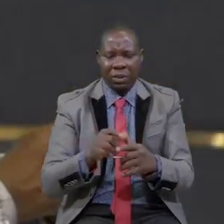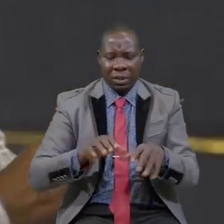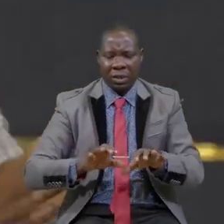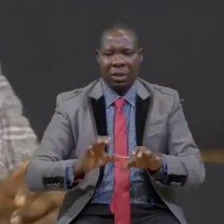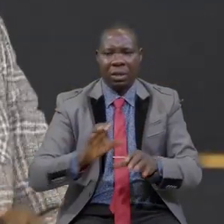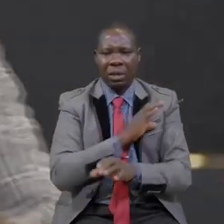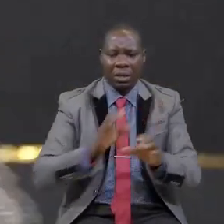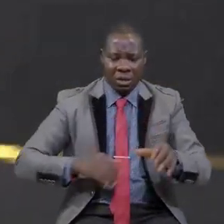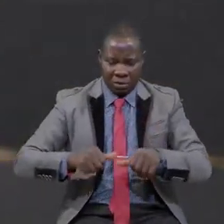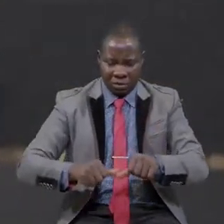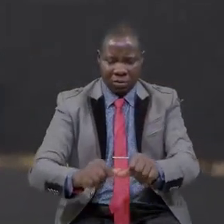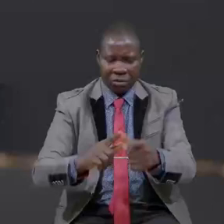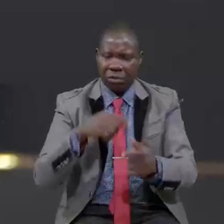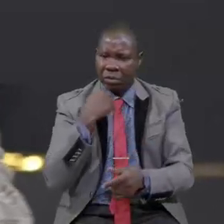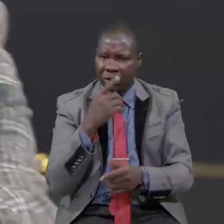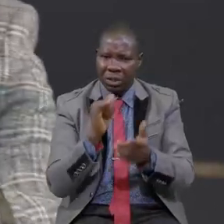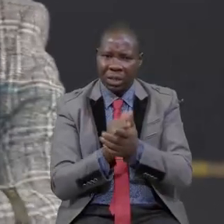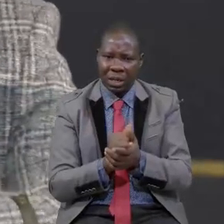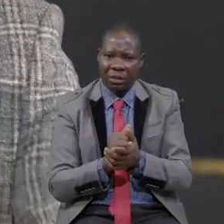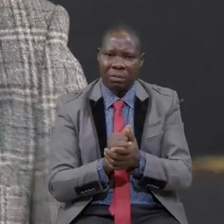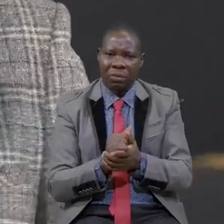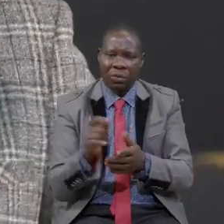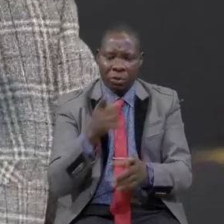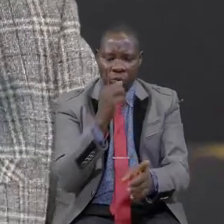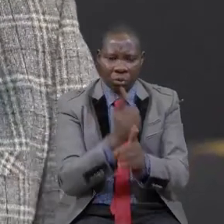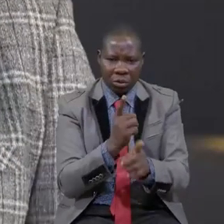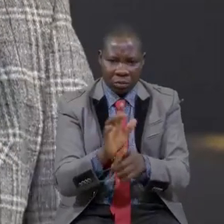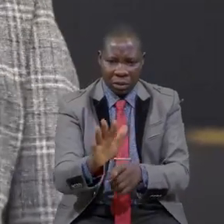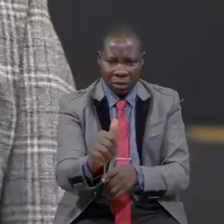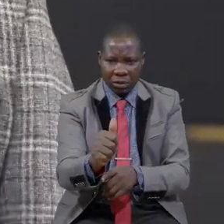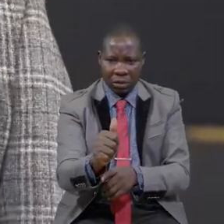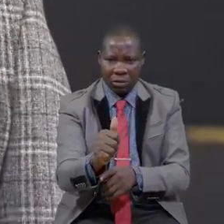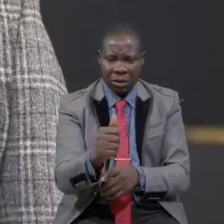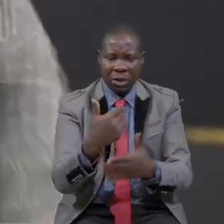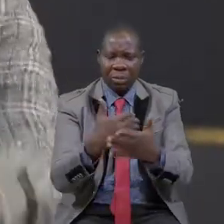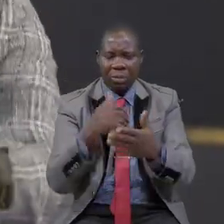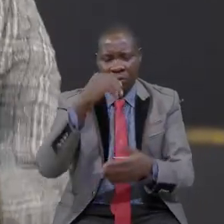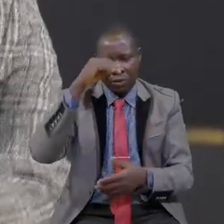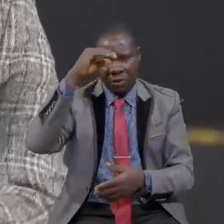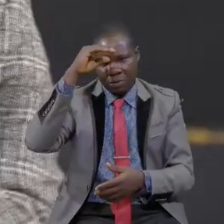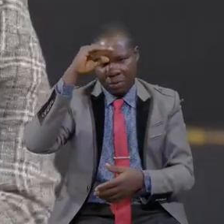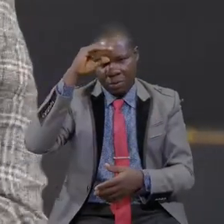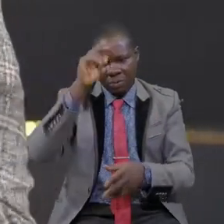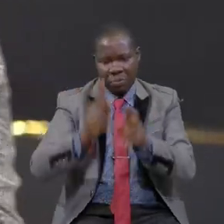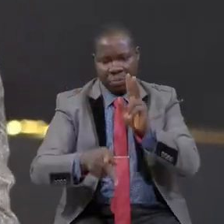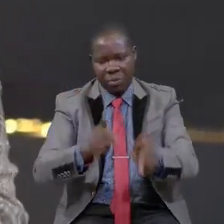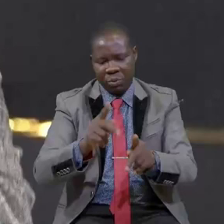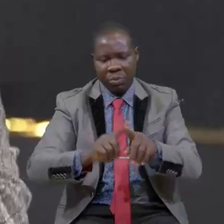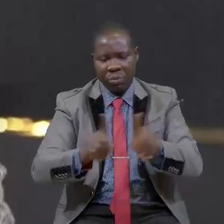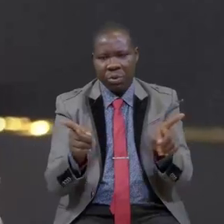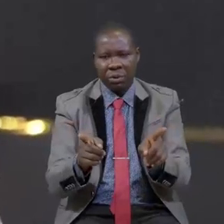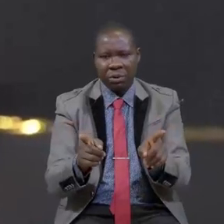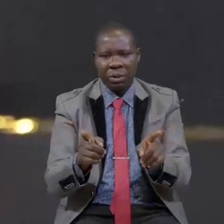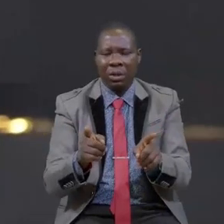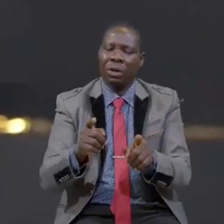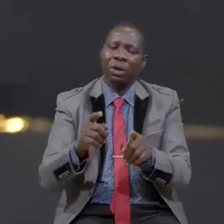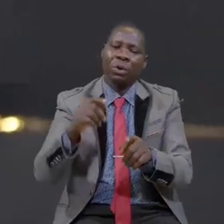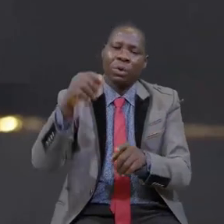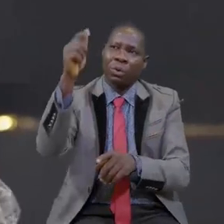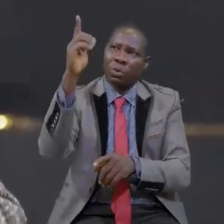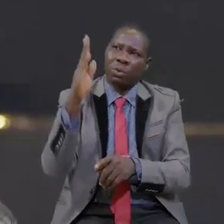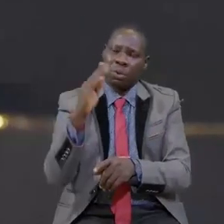en disant, mais, vous cherchez à paraître juste devant les hommes, mais Dieu connaît